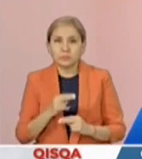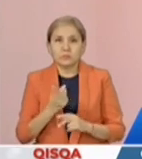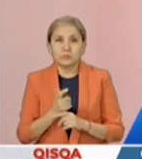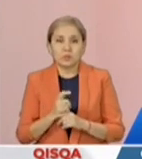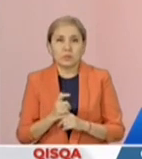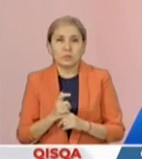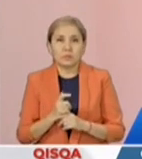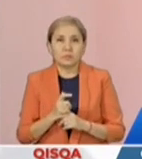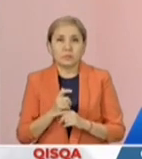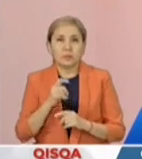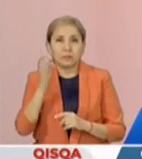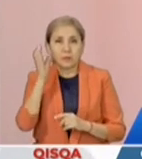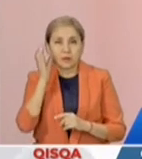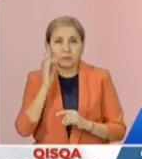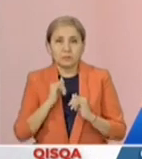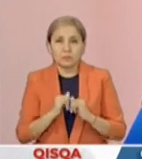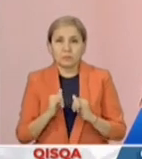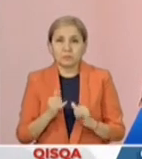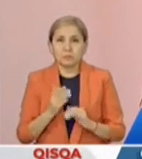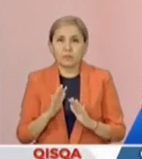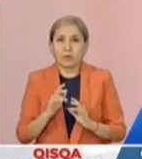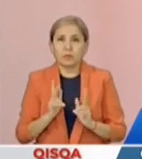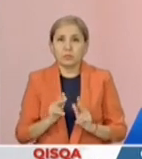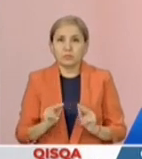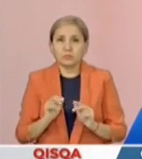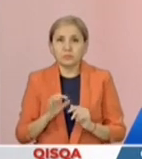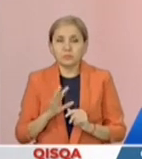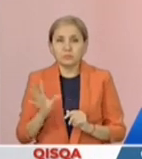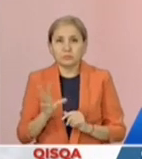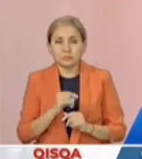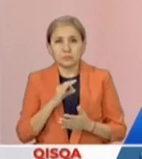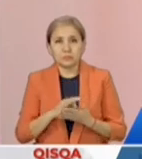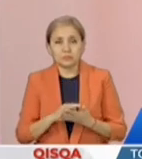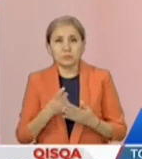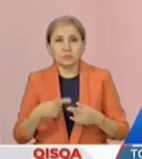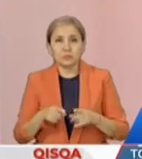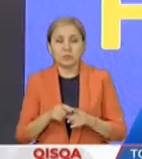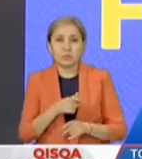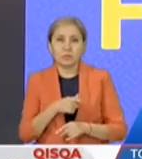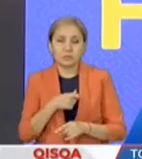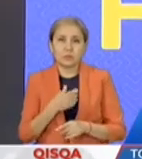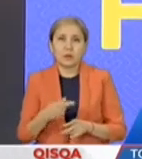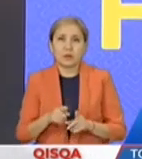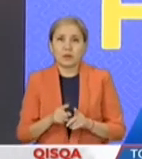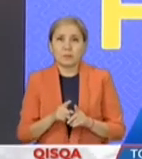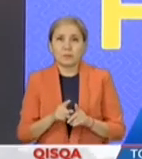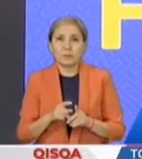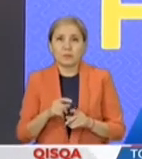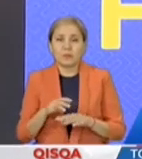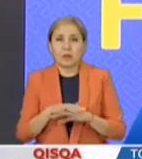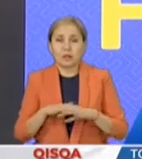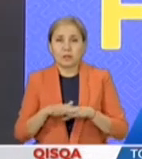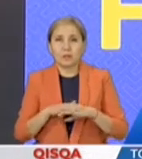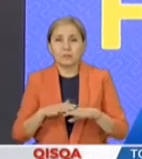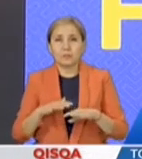payt ta'lim sohasini rivojlanishiga nafaqat o'qituvchilar, balki hamma mas'ul, shu jumladan deputatlar ham bu Xalq Demokratik